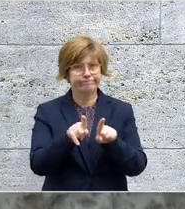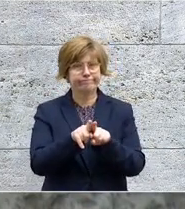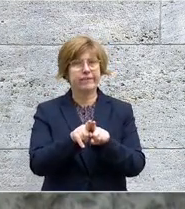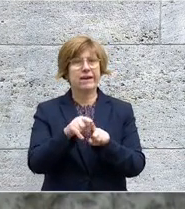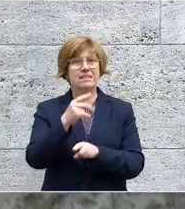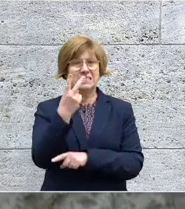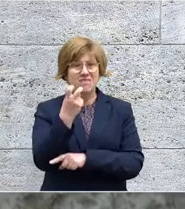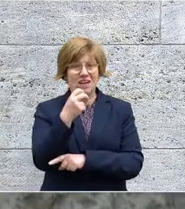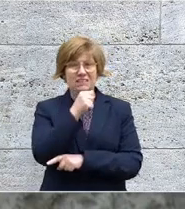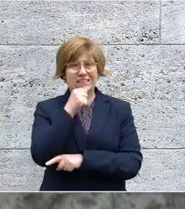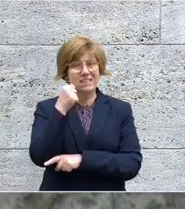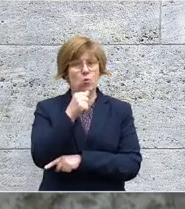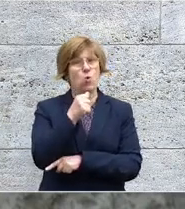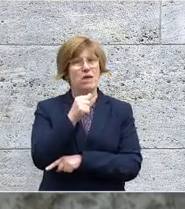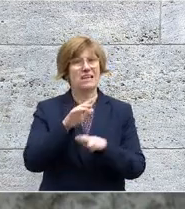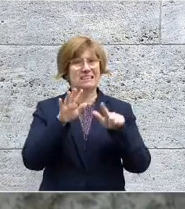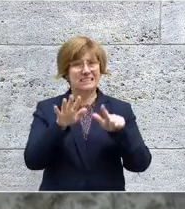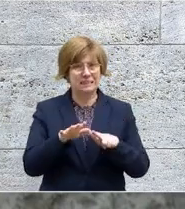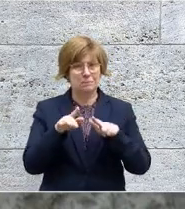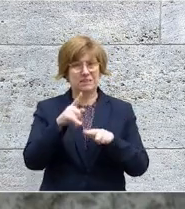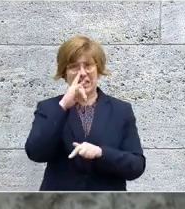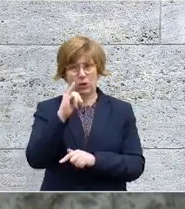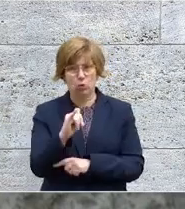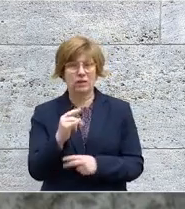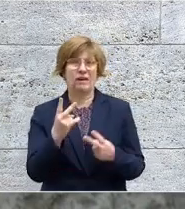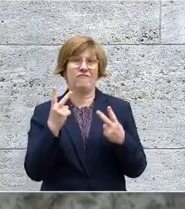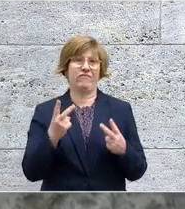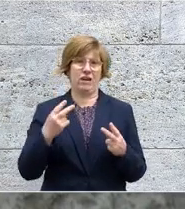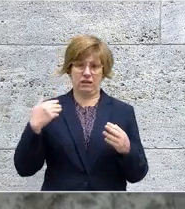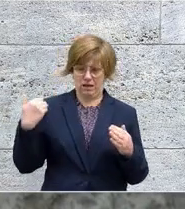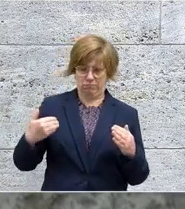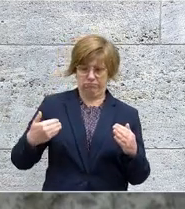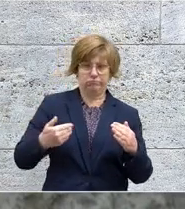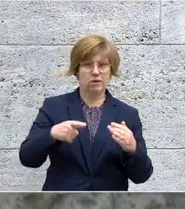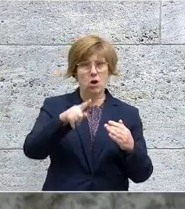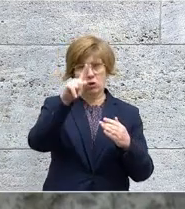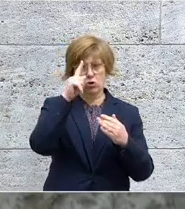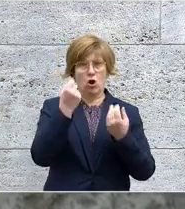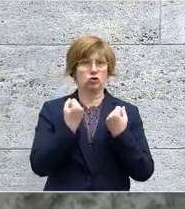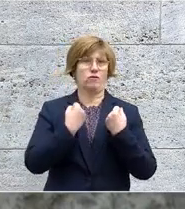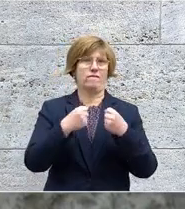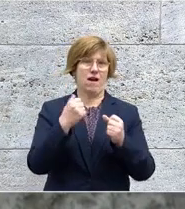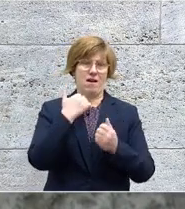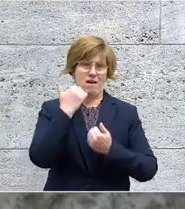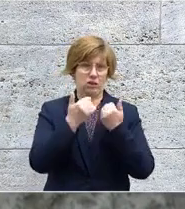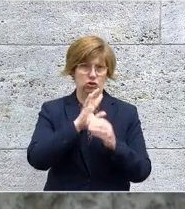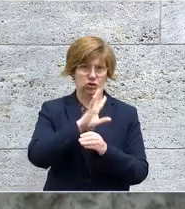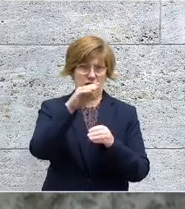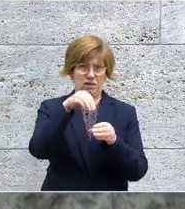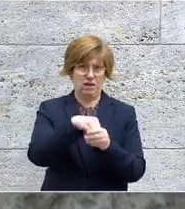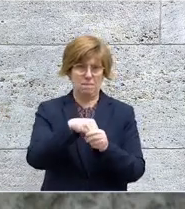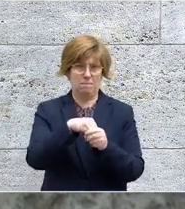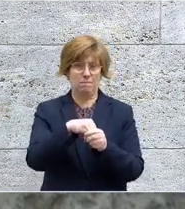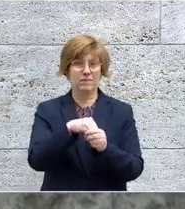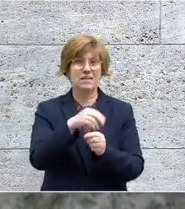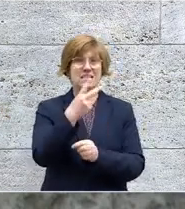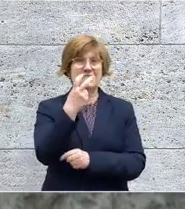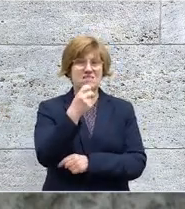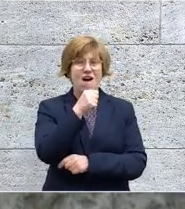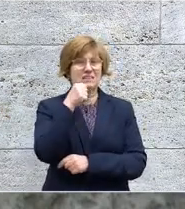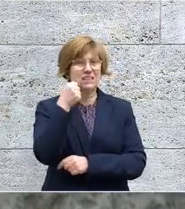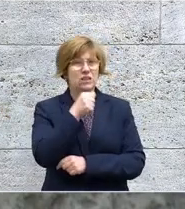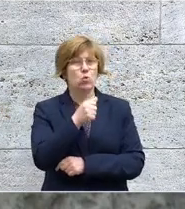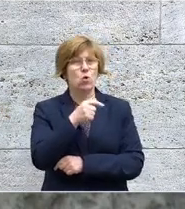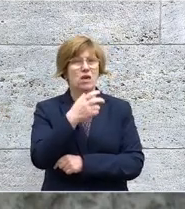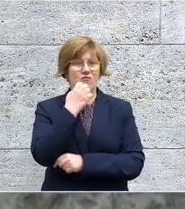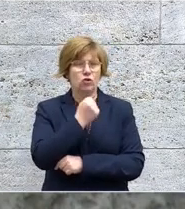dass der 20. Juli wie der 17. Juni wichtige Etappen der deutschen Freiheitsgeschichte sind. Beim 20. Juli ging